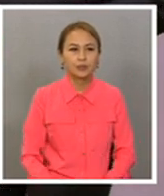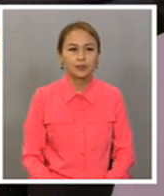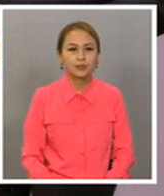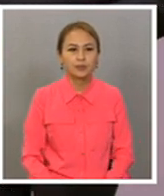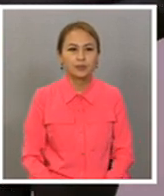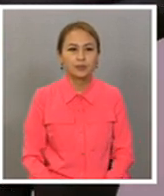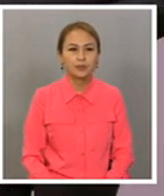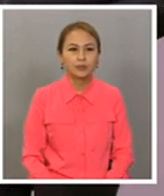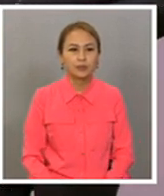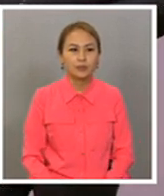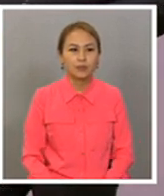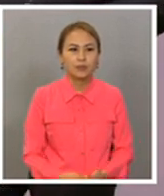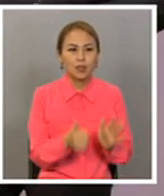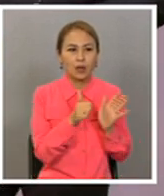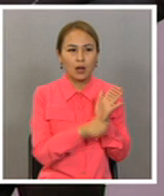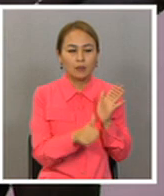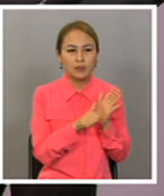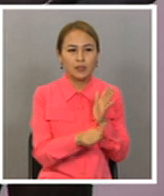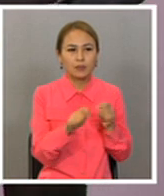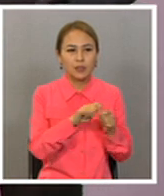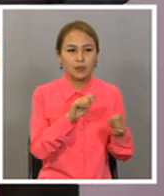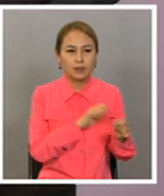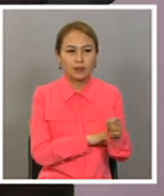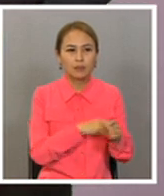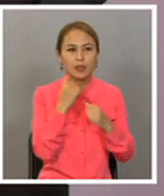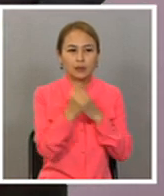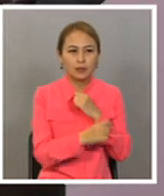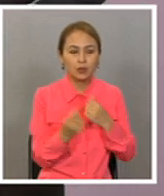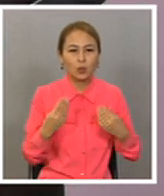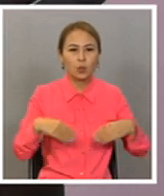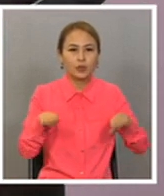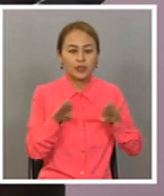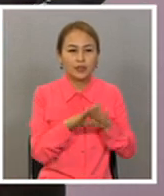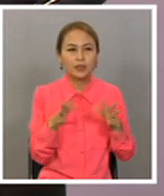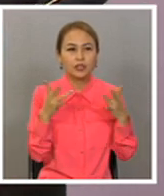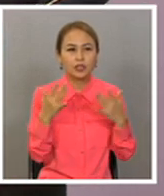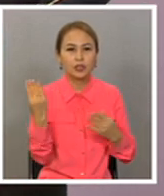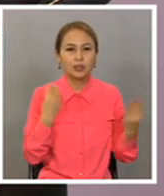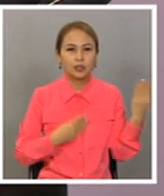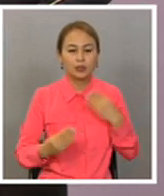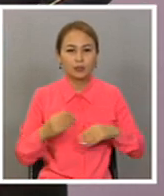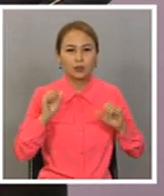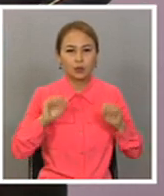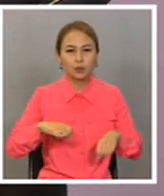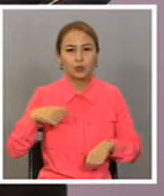Енді 60 метр матадан осындай неше сырт киім тігуге болады?